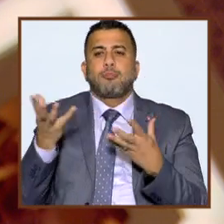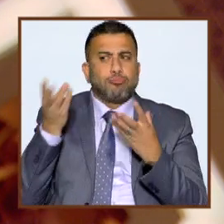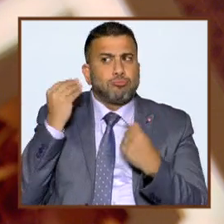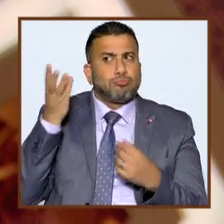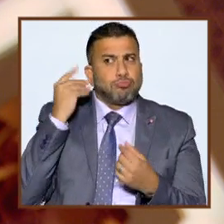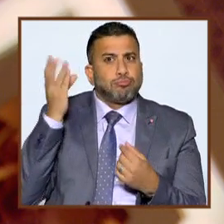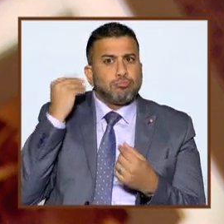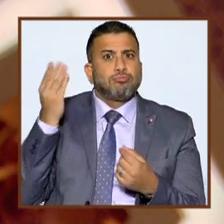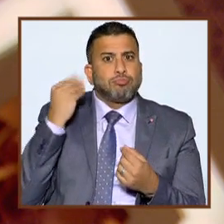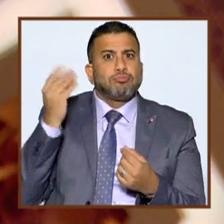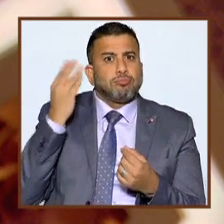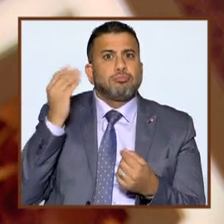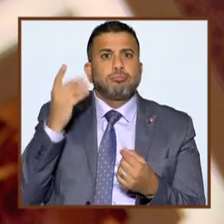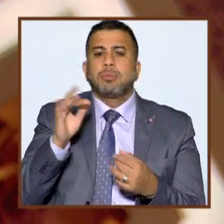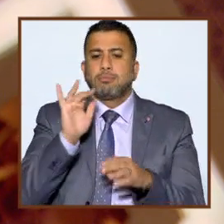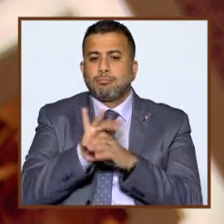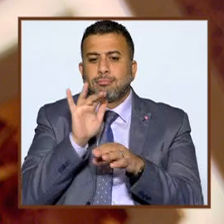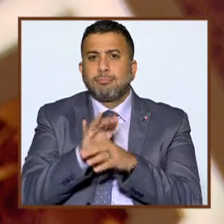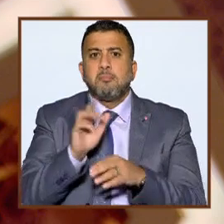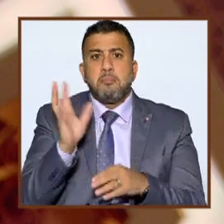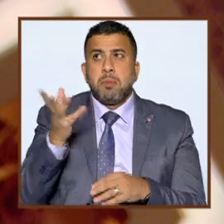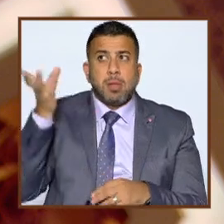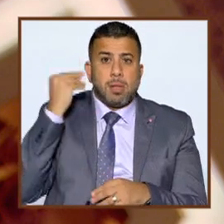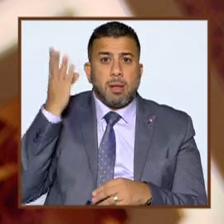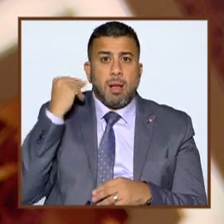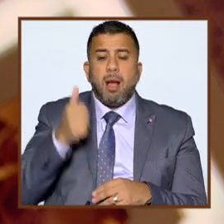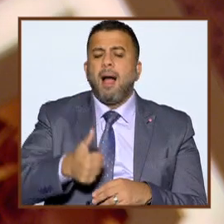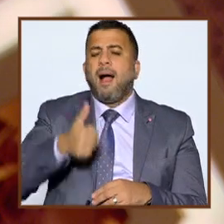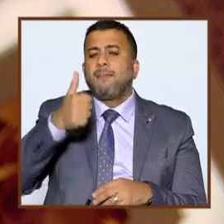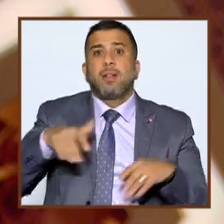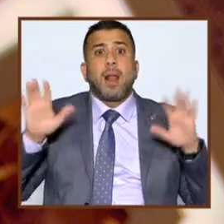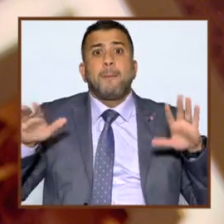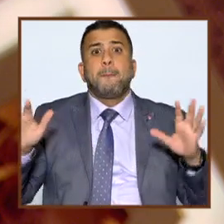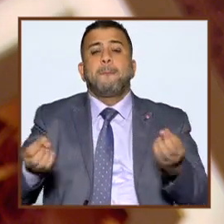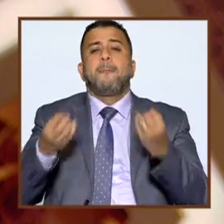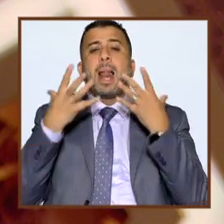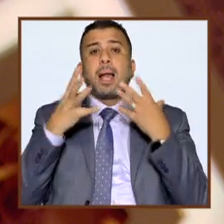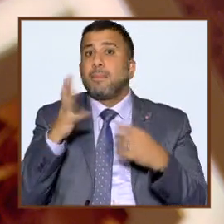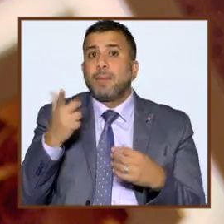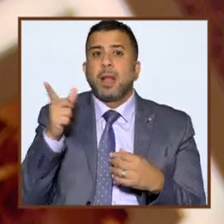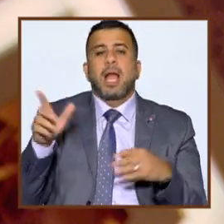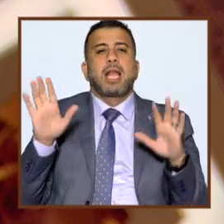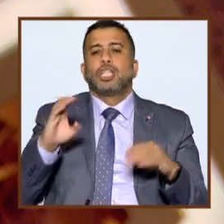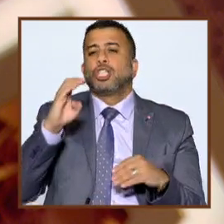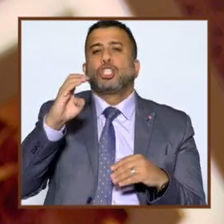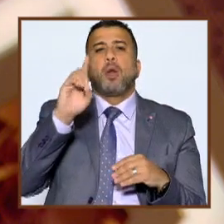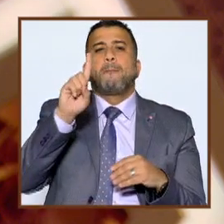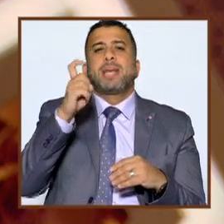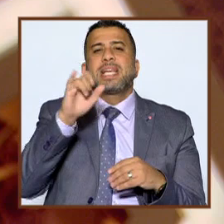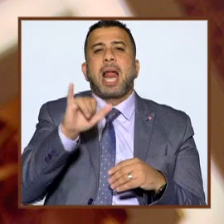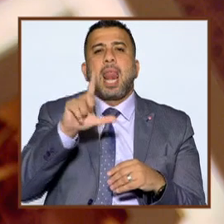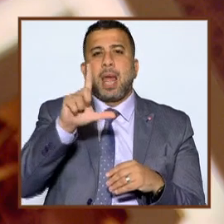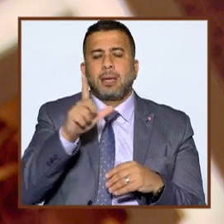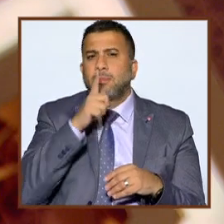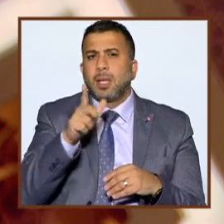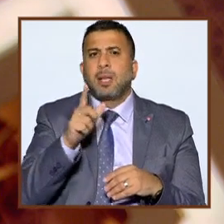الله سبحانه وتعالى، ولذلك هو روح القدس وهو أفضل الملائكة على الإطلاق. أما البينات التي آتاها الله